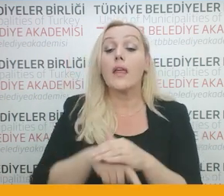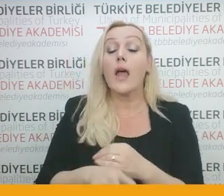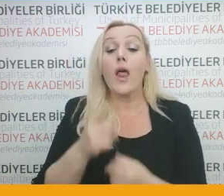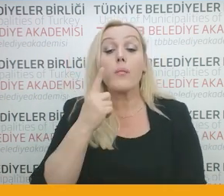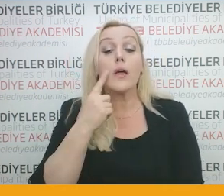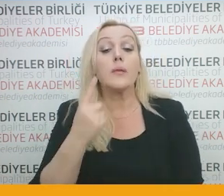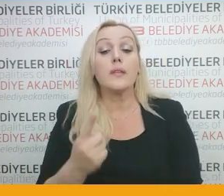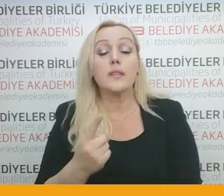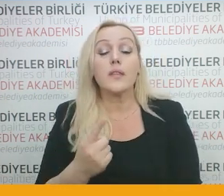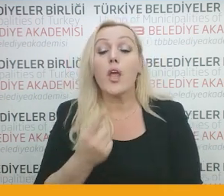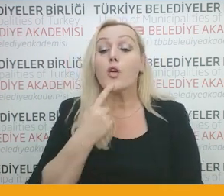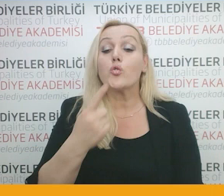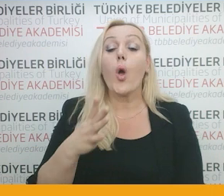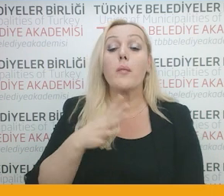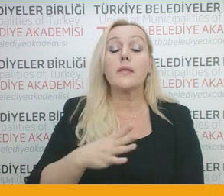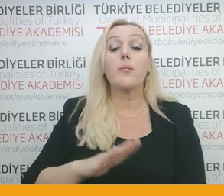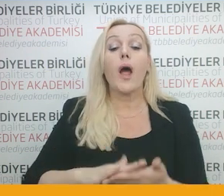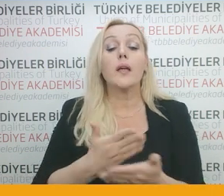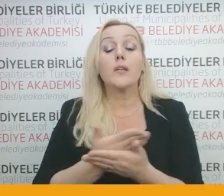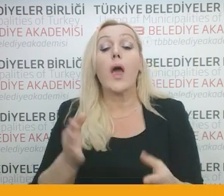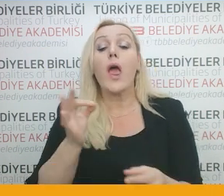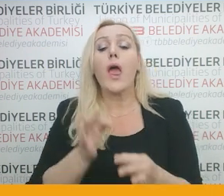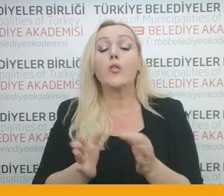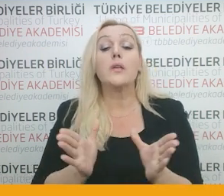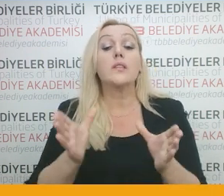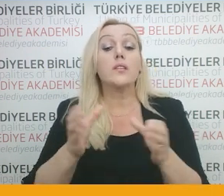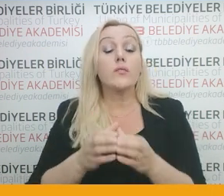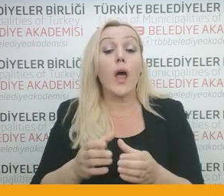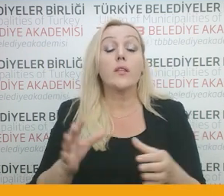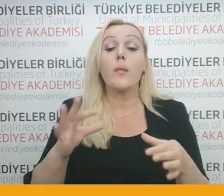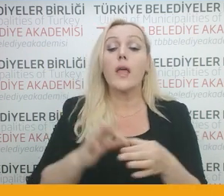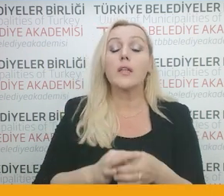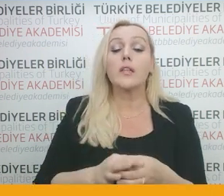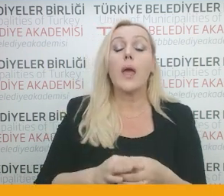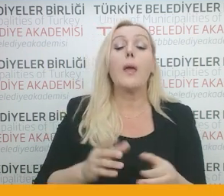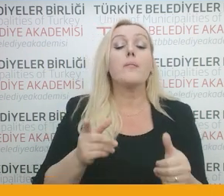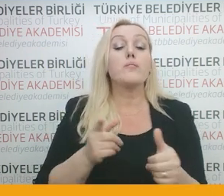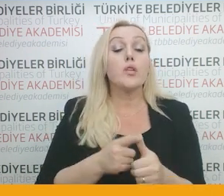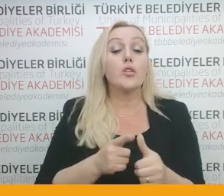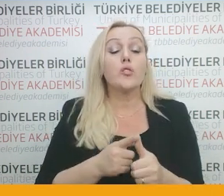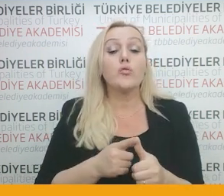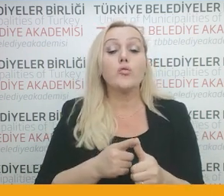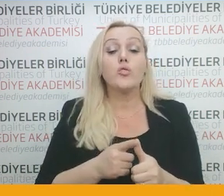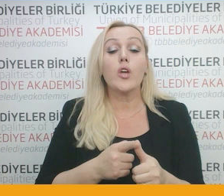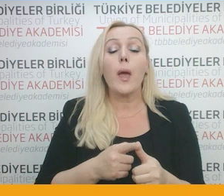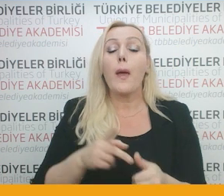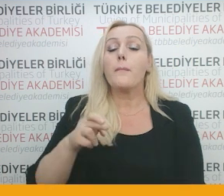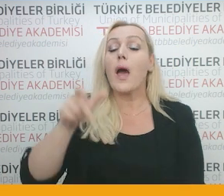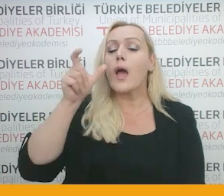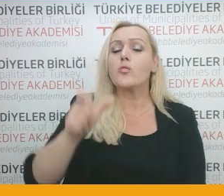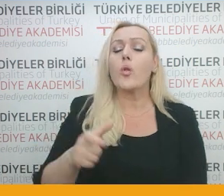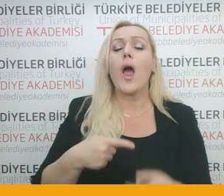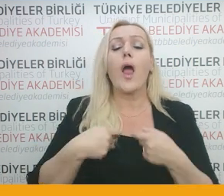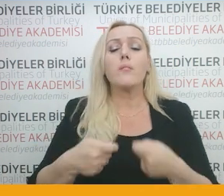bakabilirsiniz. Söylemek istedim arkadaşlar ekonomik sınıflandırmayla ilgili. Ekonomik sınıfların birinci düzeyinde işte personel